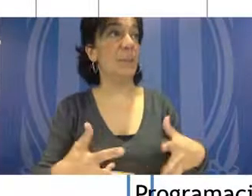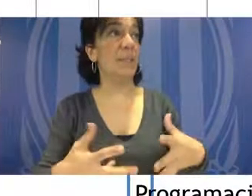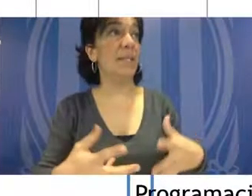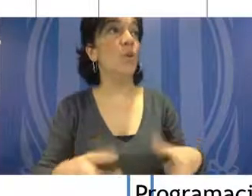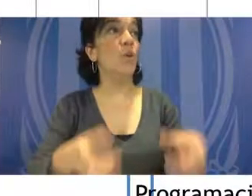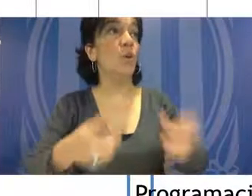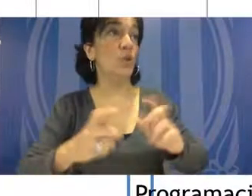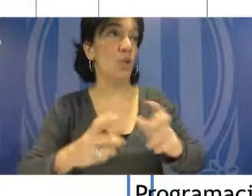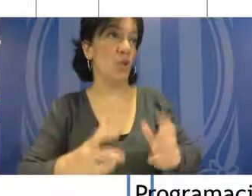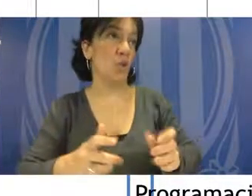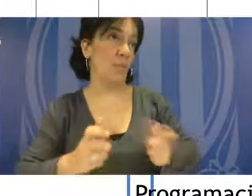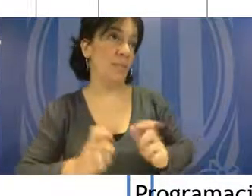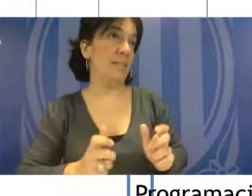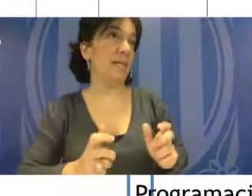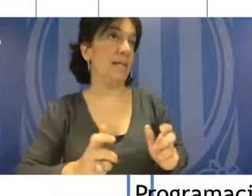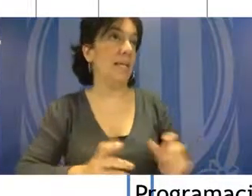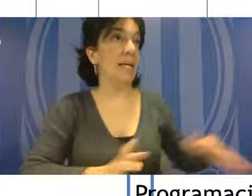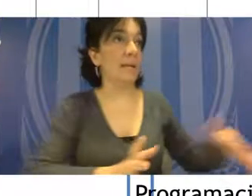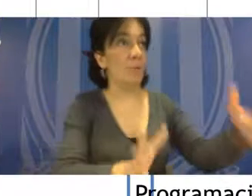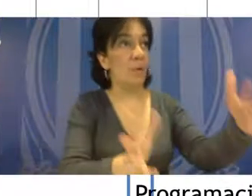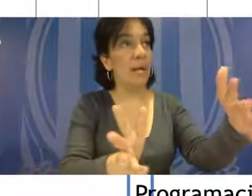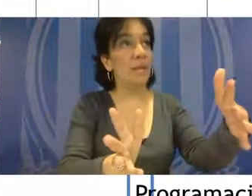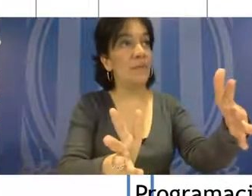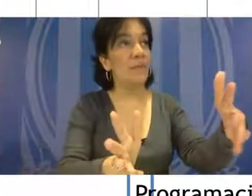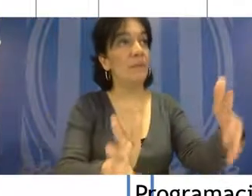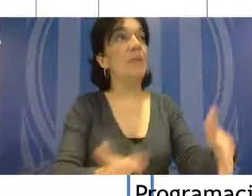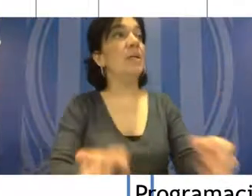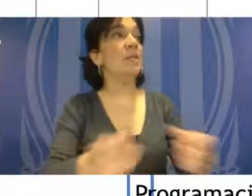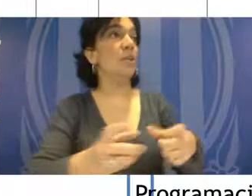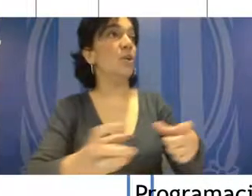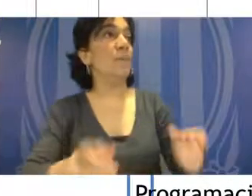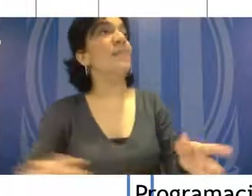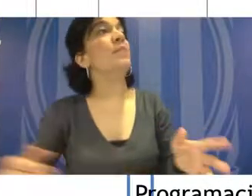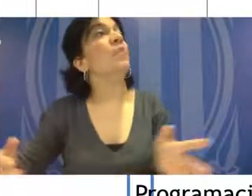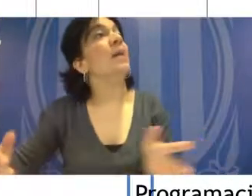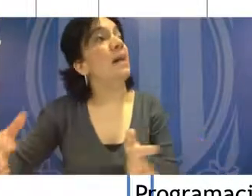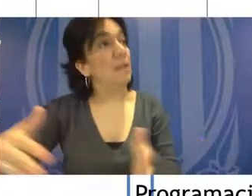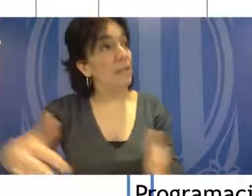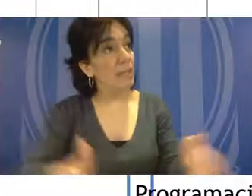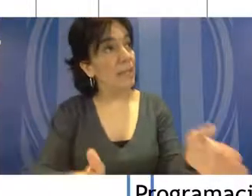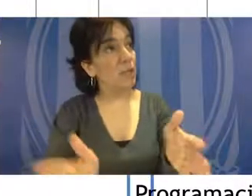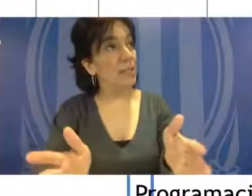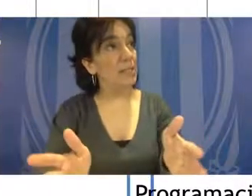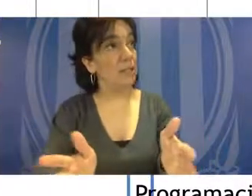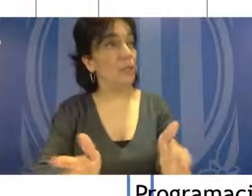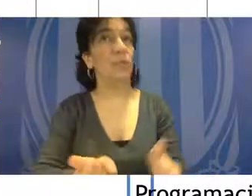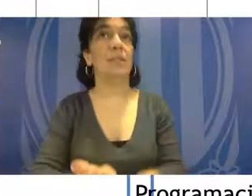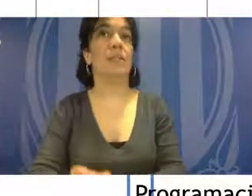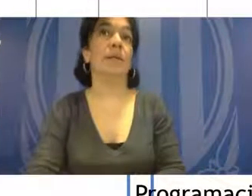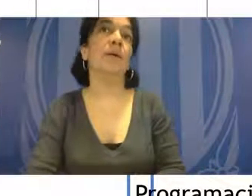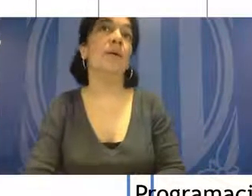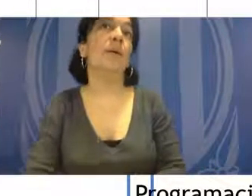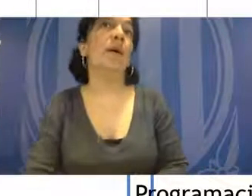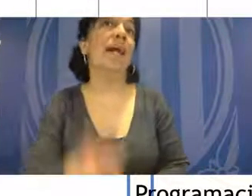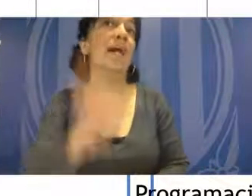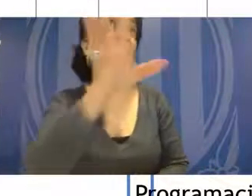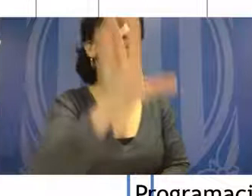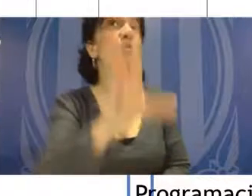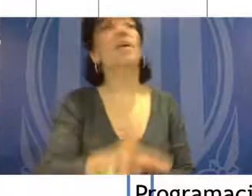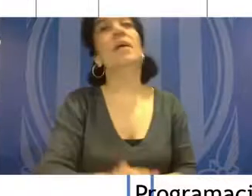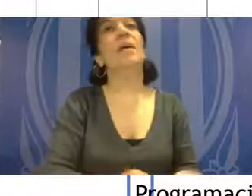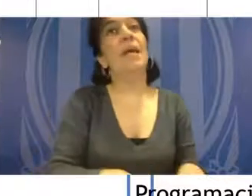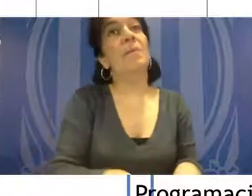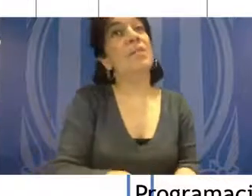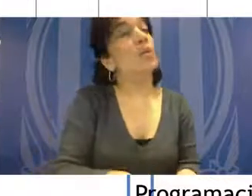ens permeten no sols com a Agència Catalana divulgar el que fem, sinó també divulgar de tot el sector turístic. En el